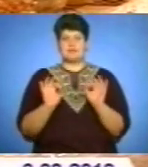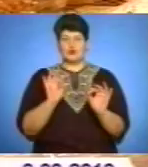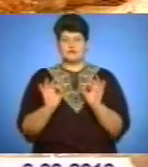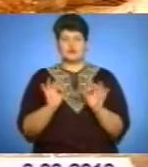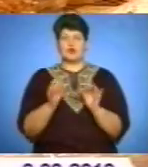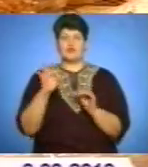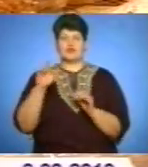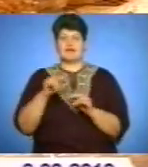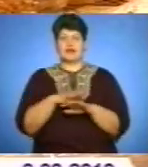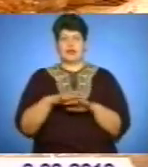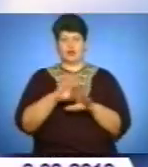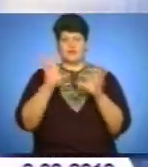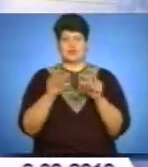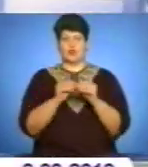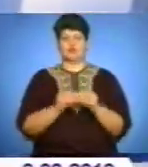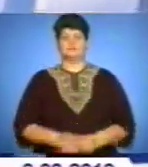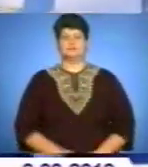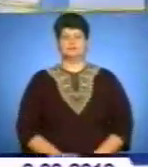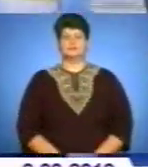ринок в цілому.